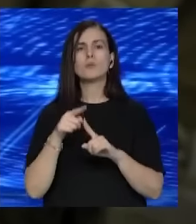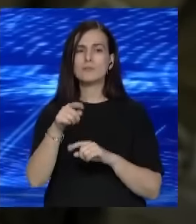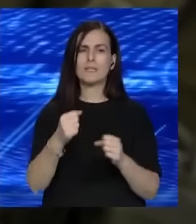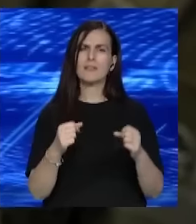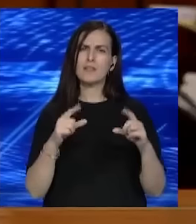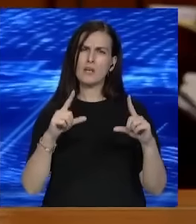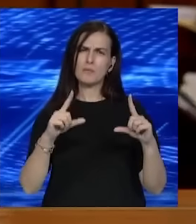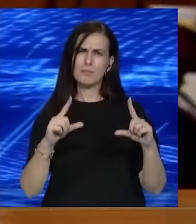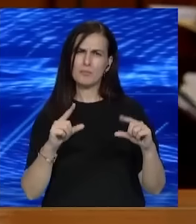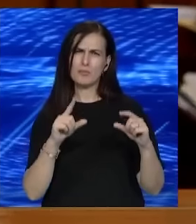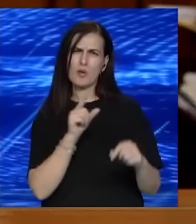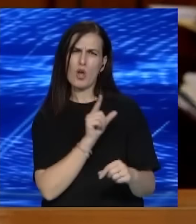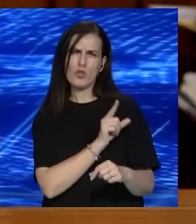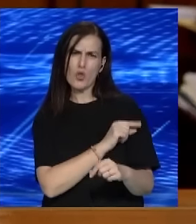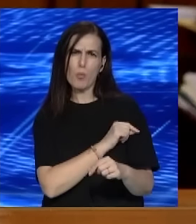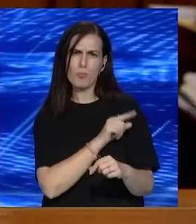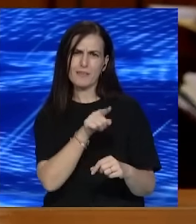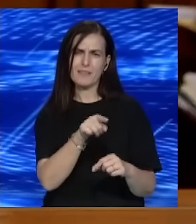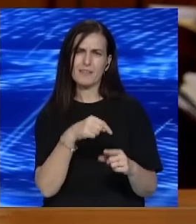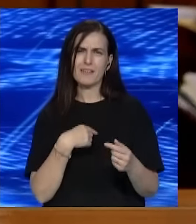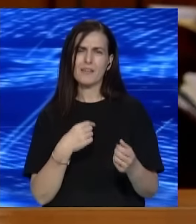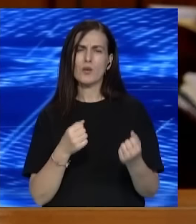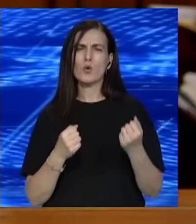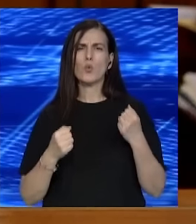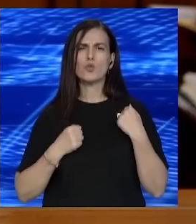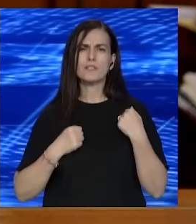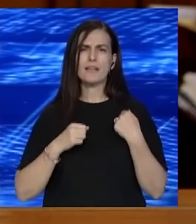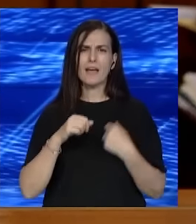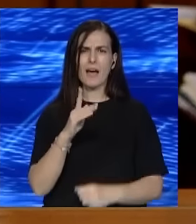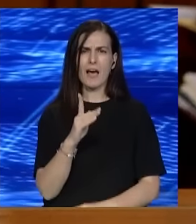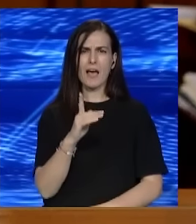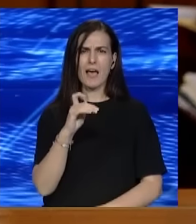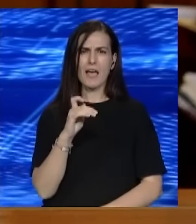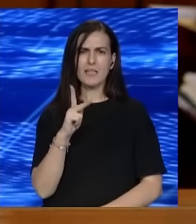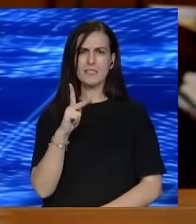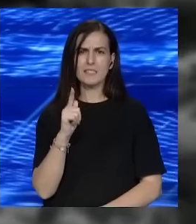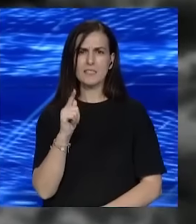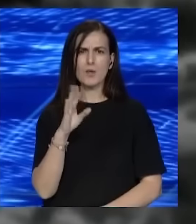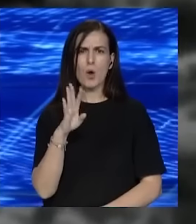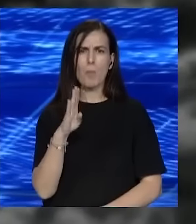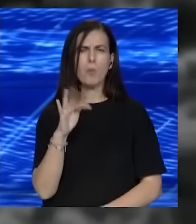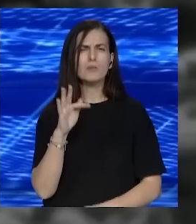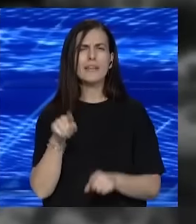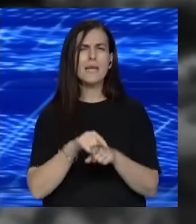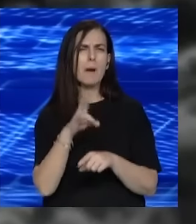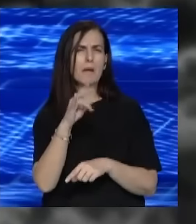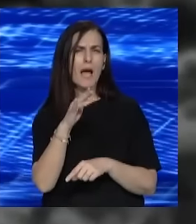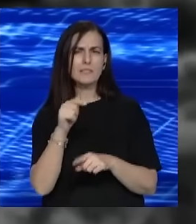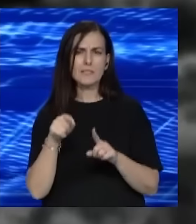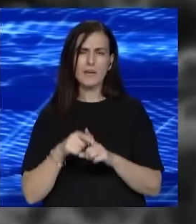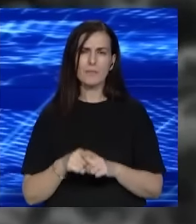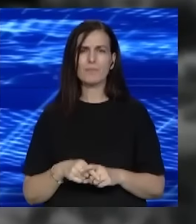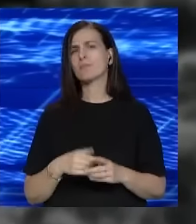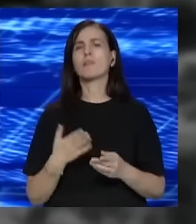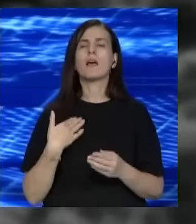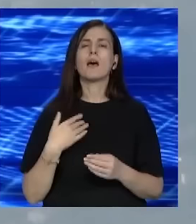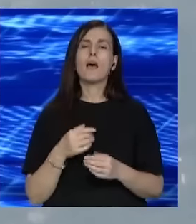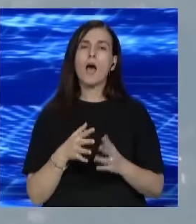më tej Hezbollahun. Kryeministri izraelit Benjamin Netanyahu tha këtë të njëjtën se Shtetet e Bashkuara dhe Franca i kishin propozuar një armpushim të përkohshëm